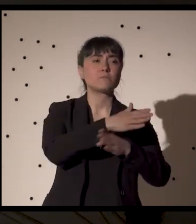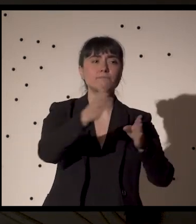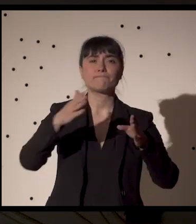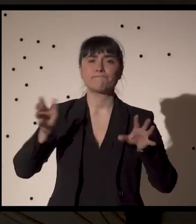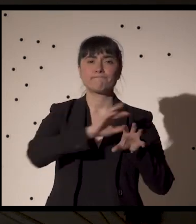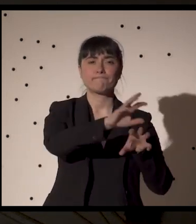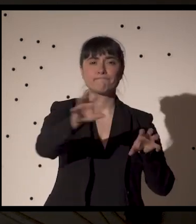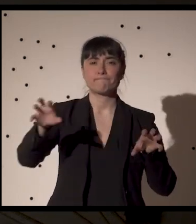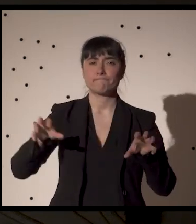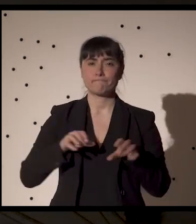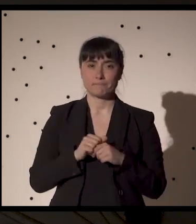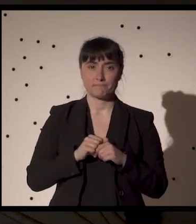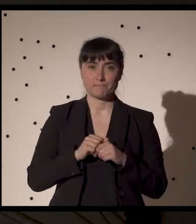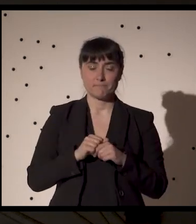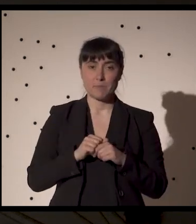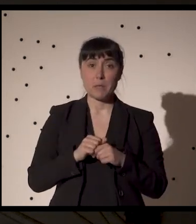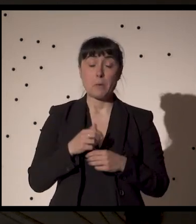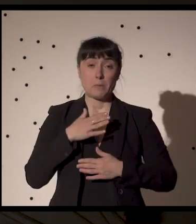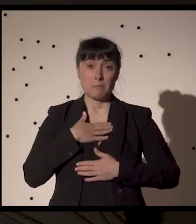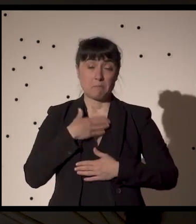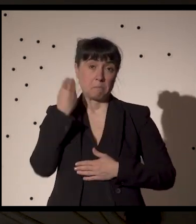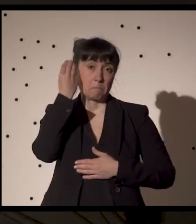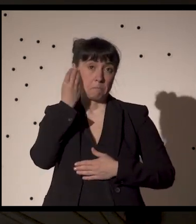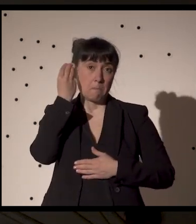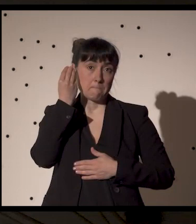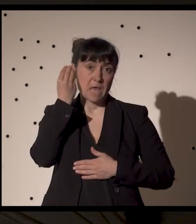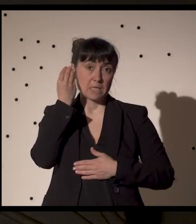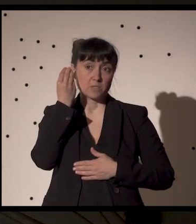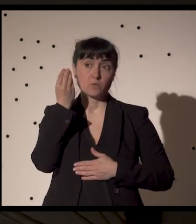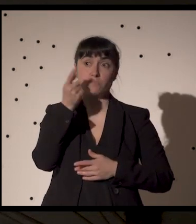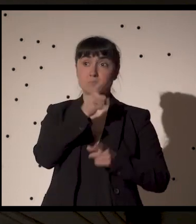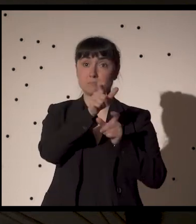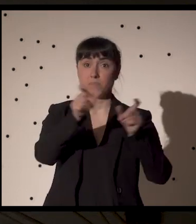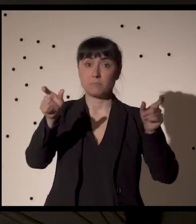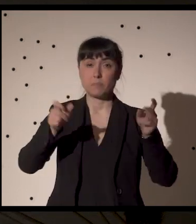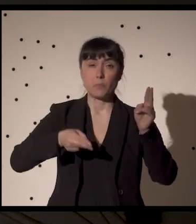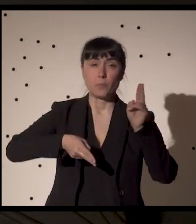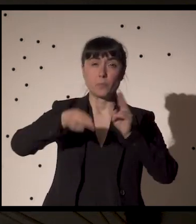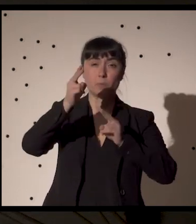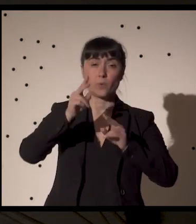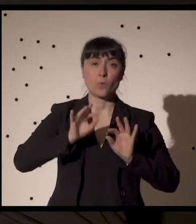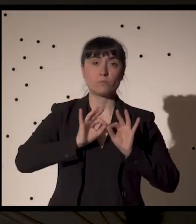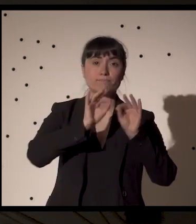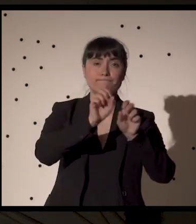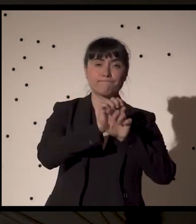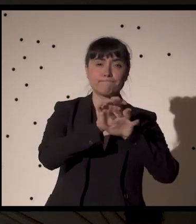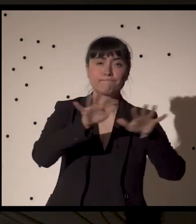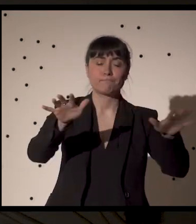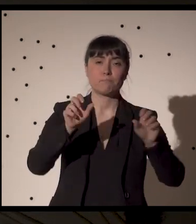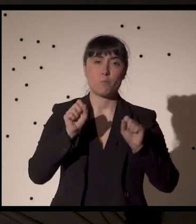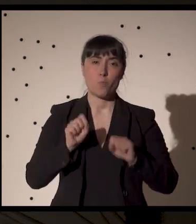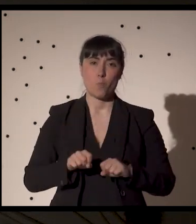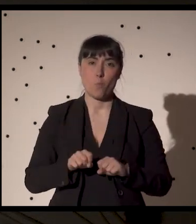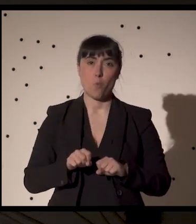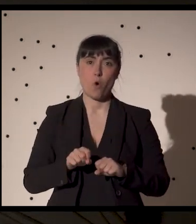E ritengo che questo sia il modo più incisivo per raggiungere potenziali spettatori che ci auguriamo tutti diventino anche protagonisti